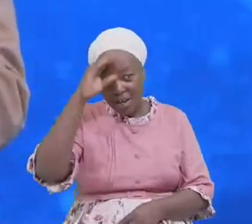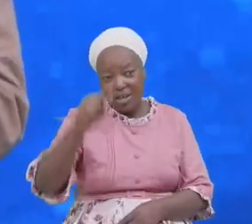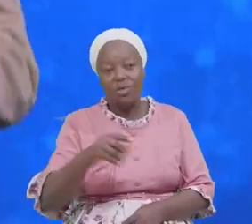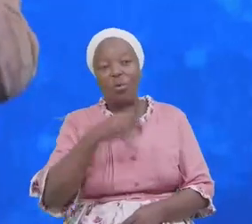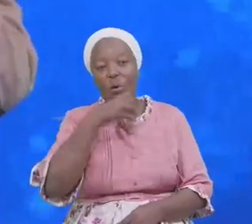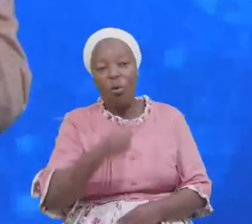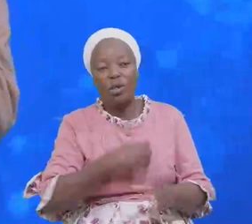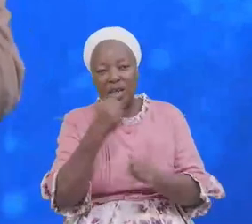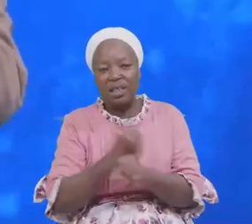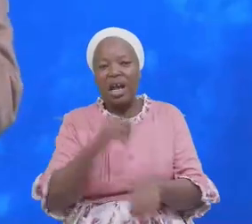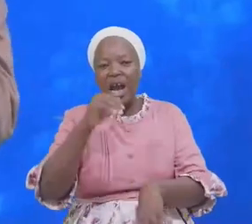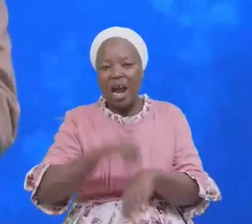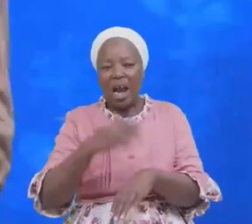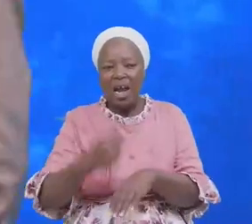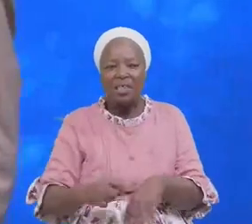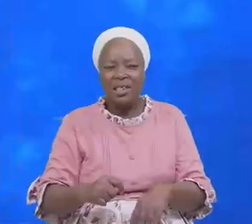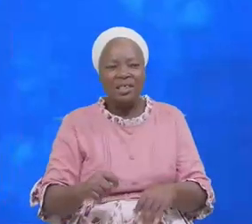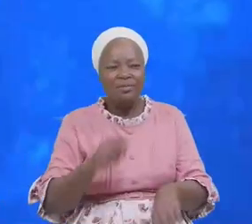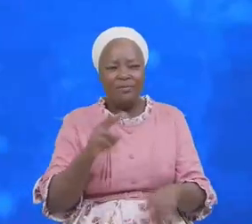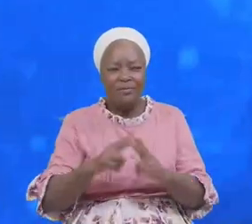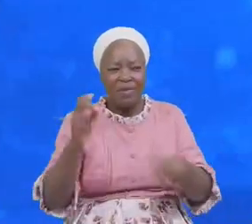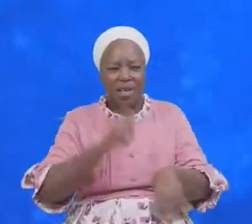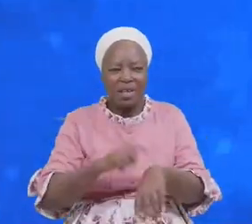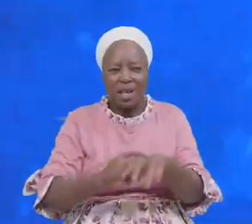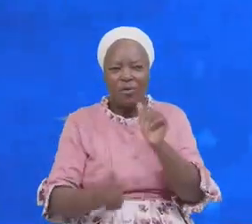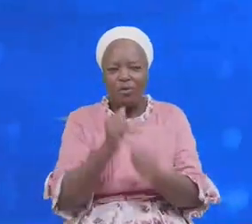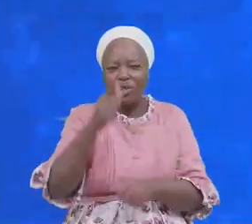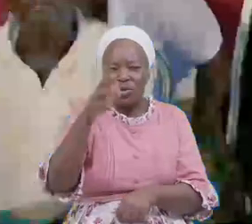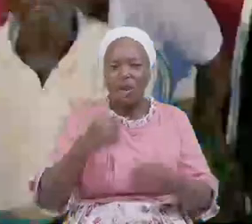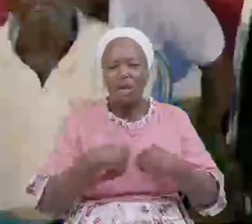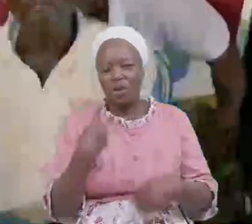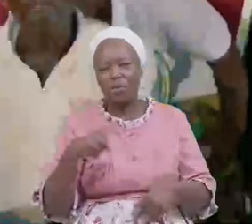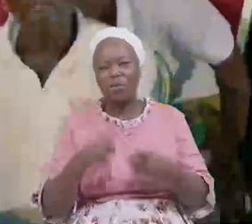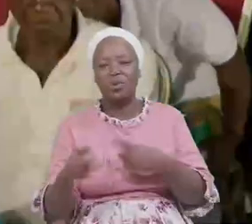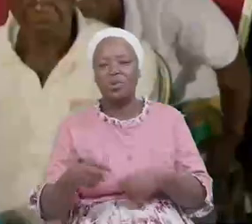Sarah devint enceinte et elle enfanta un fils à Abraham dans sa vieillesse,